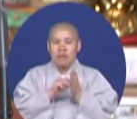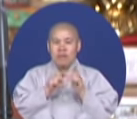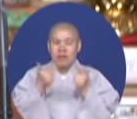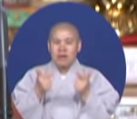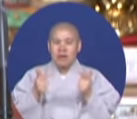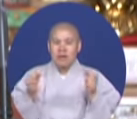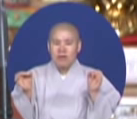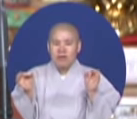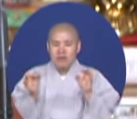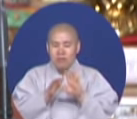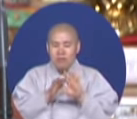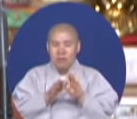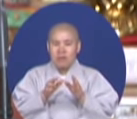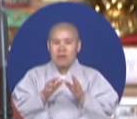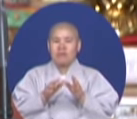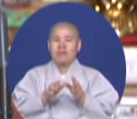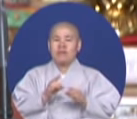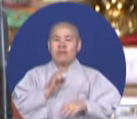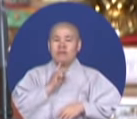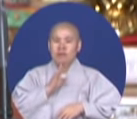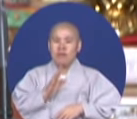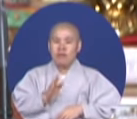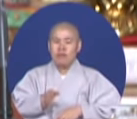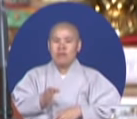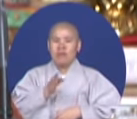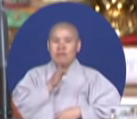그건 물론이고 바로